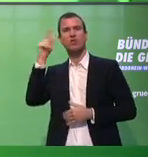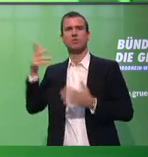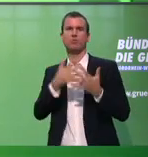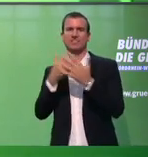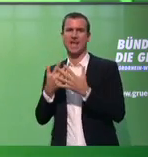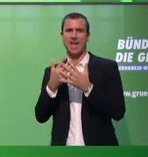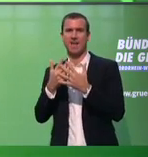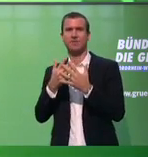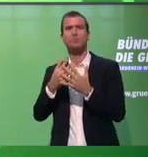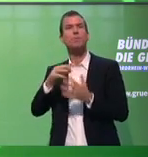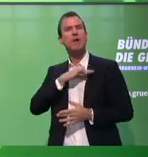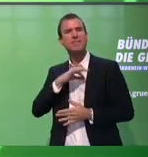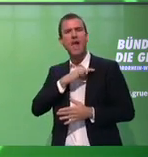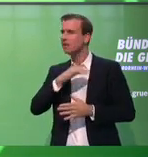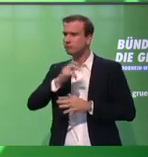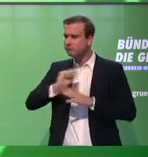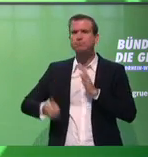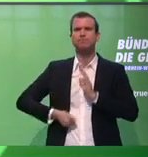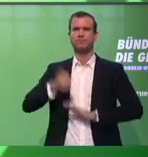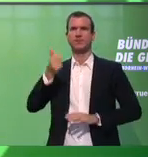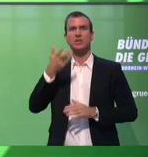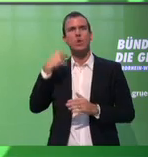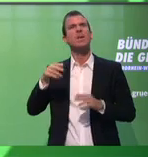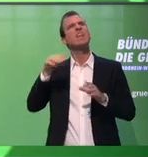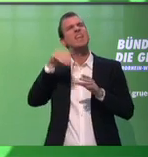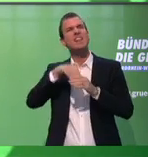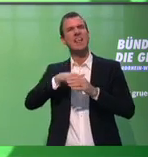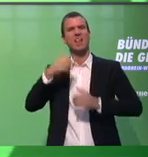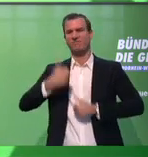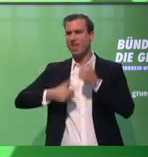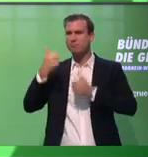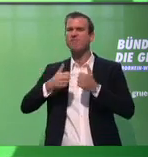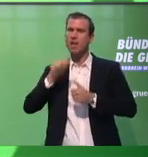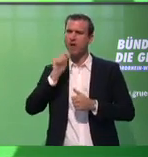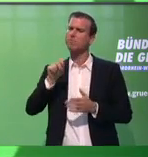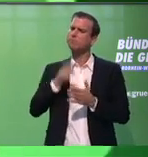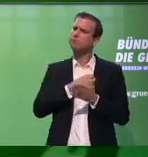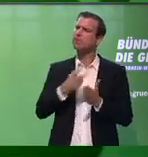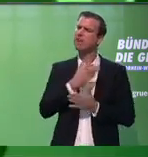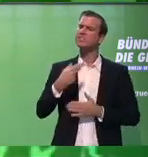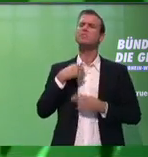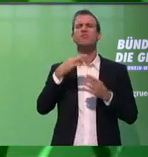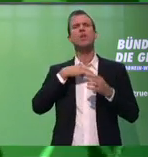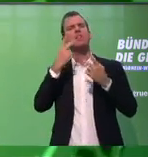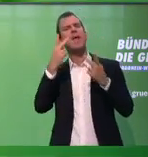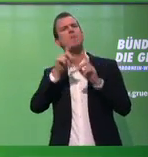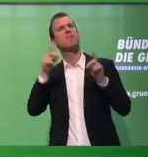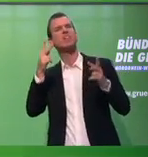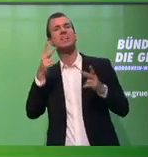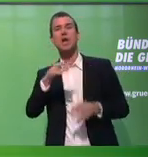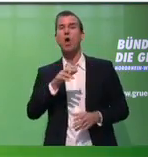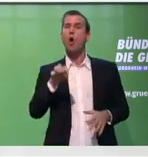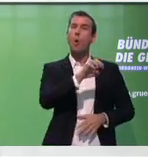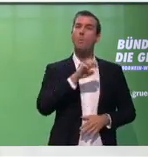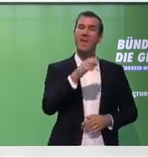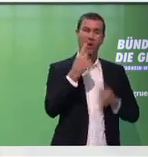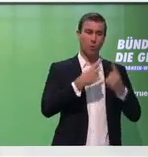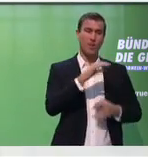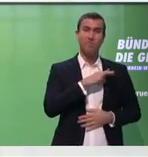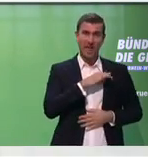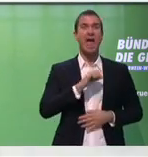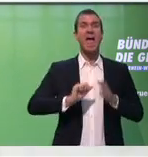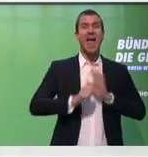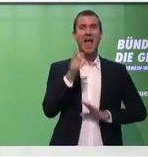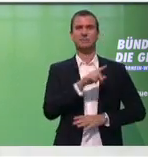die Parteien ihre Spitzenkandidaten in einem internen Wettbewerb bestimmen. Die europäischen Grünen machen das erstmals in